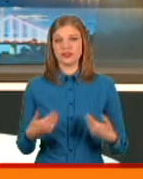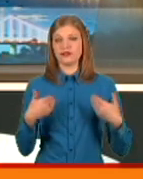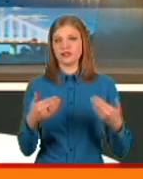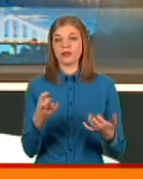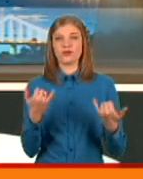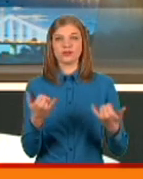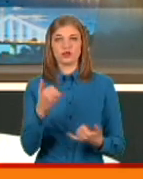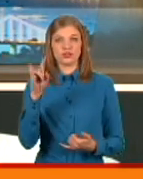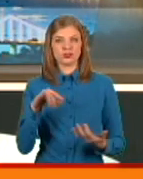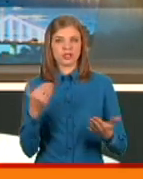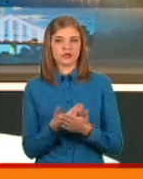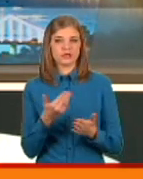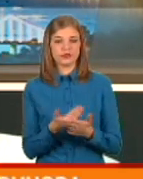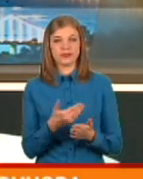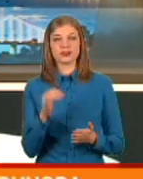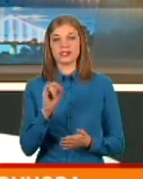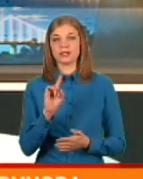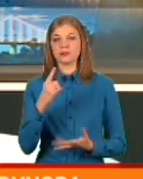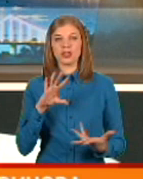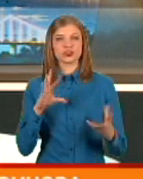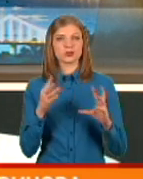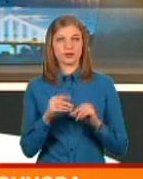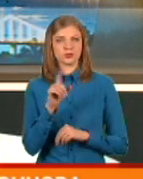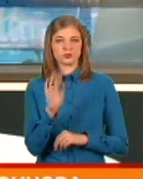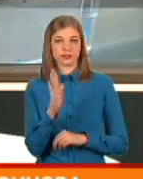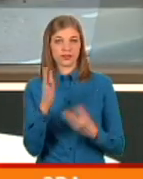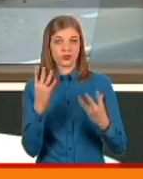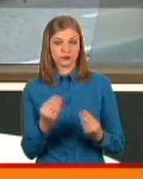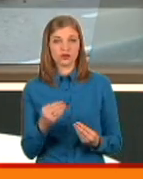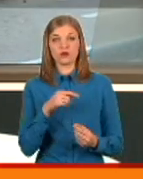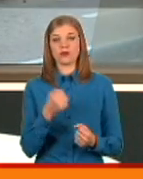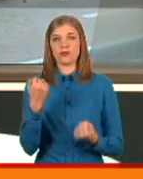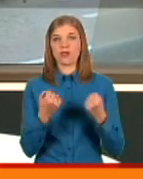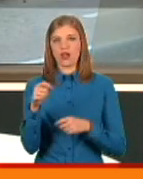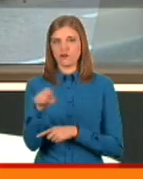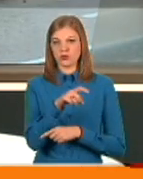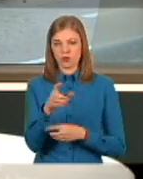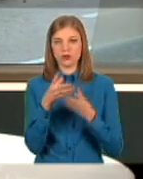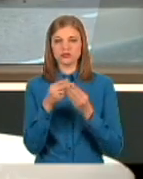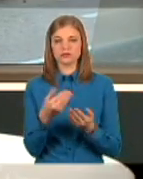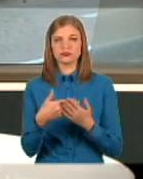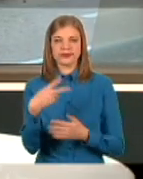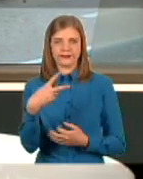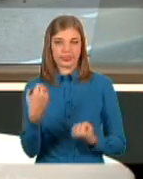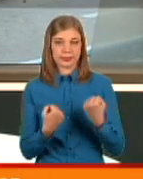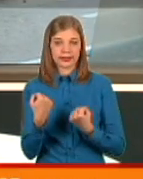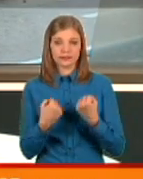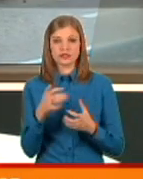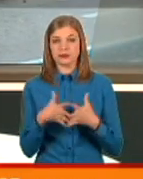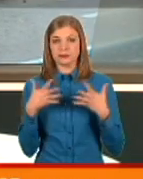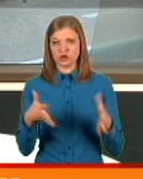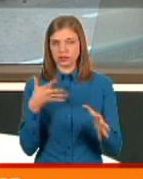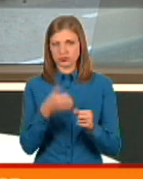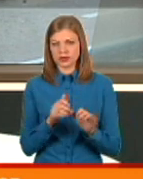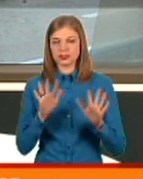Вітаю на часі вікна в студії Віта Євтушина і перші підсумки вівторка. Автокран протаранив зо 20 автівок. Масштабна